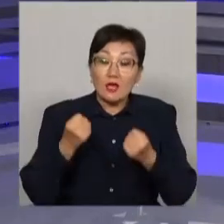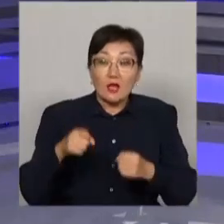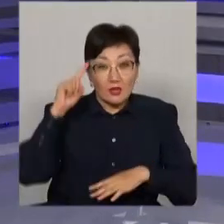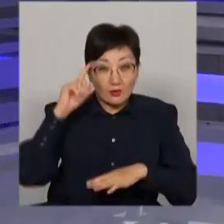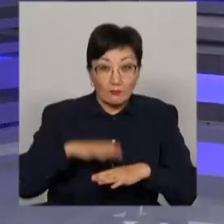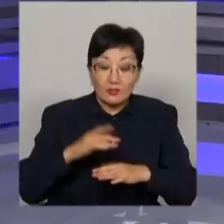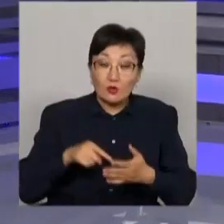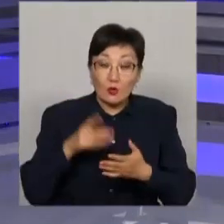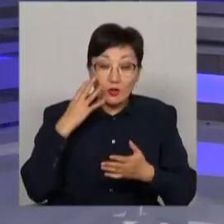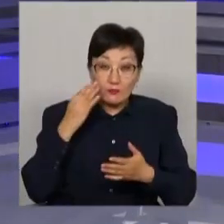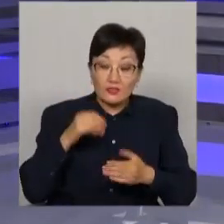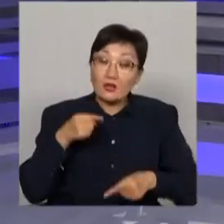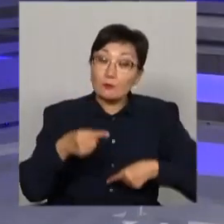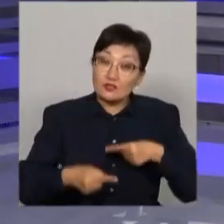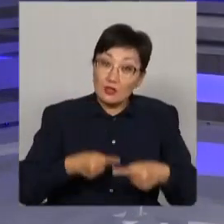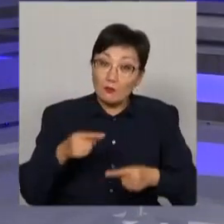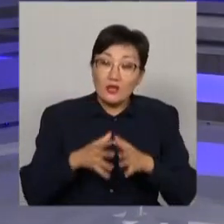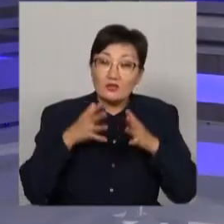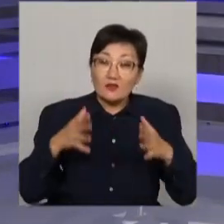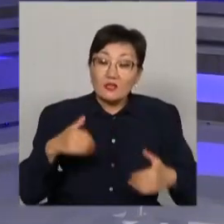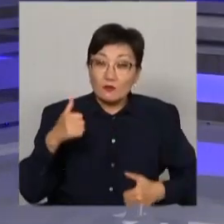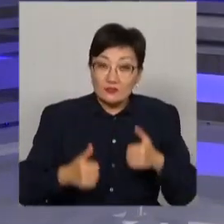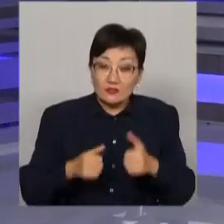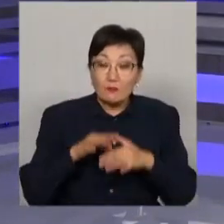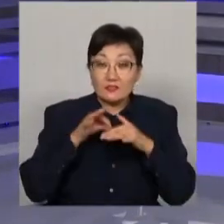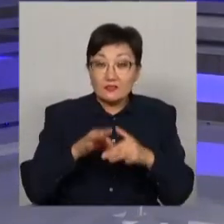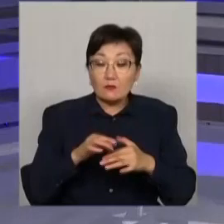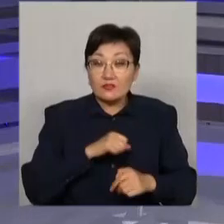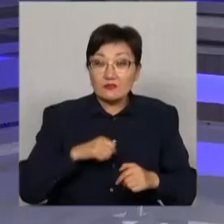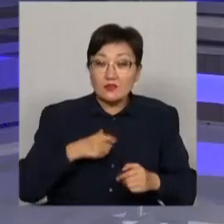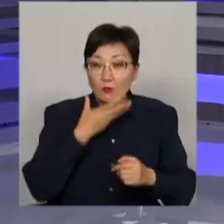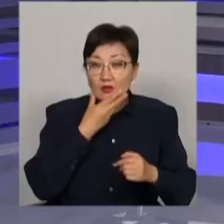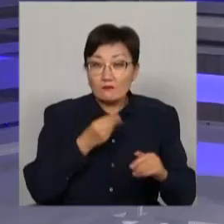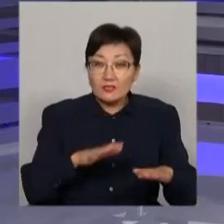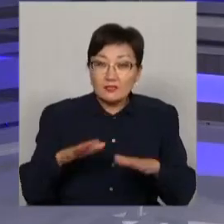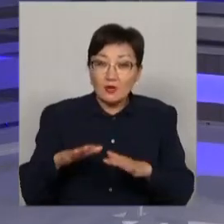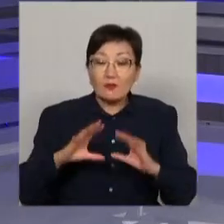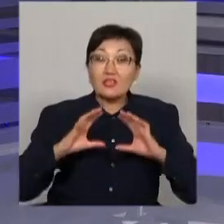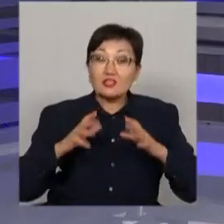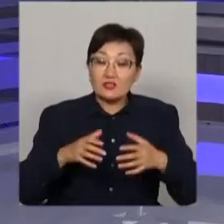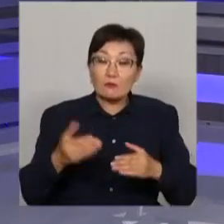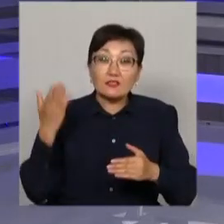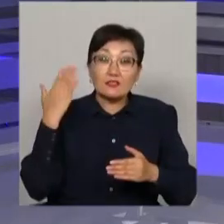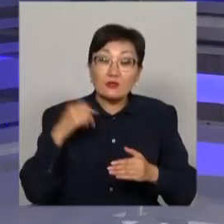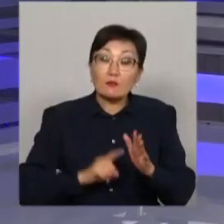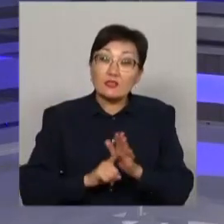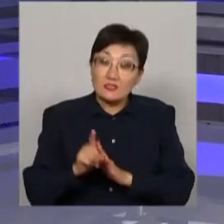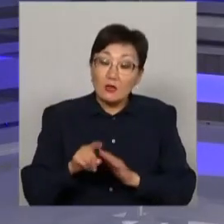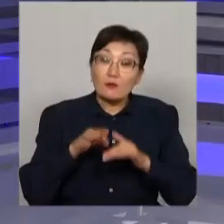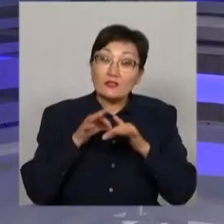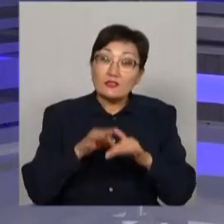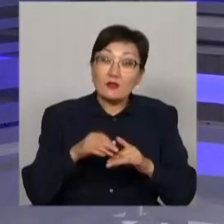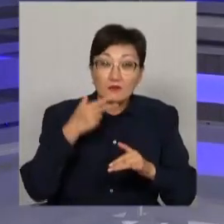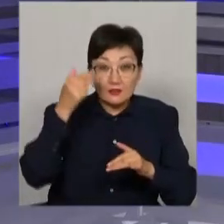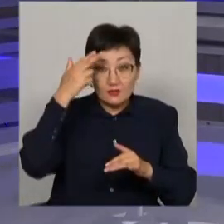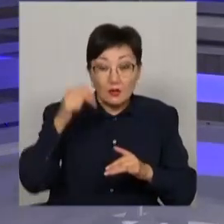Алматы. Отмечу, традиционно масштабные соревнования проходят в самых красивых уголках мира. Ранее старты проводились в